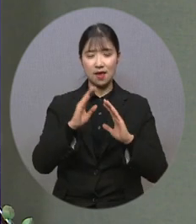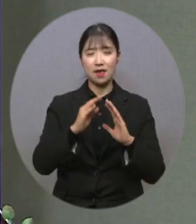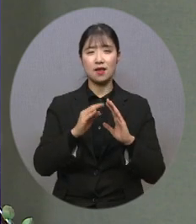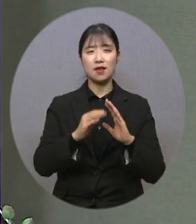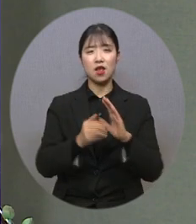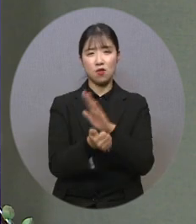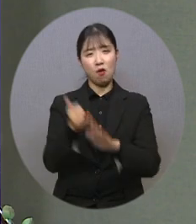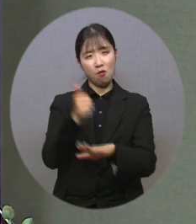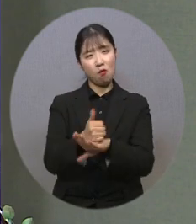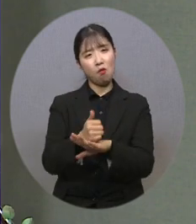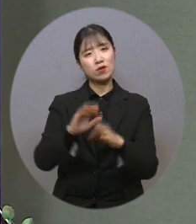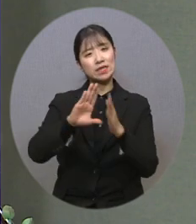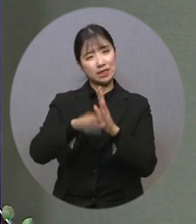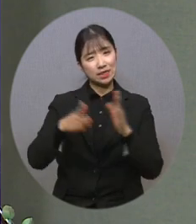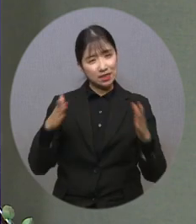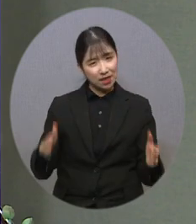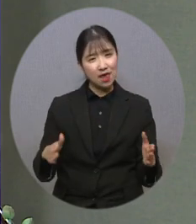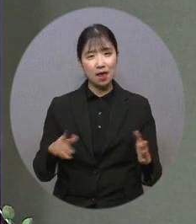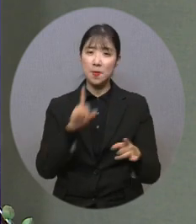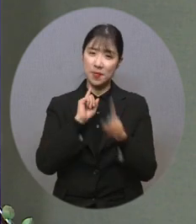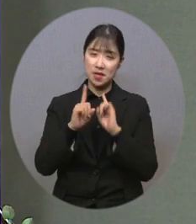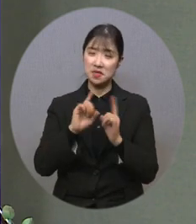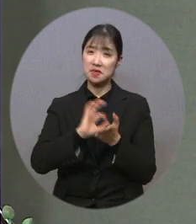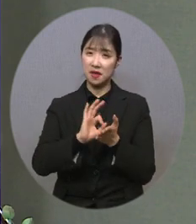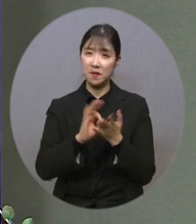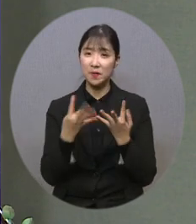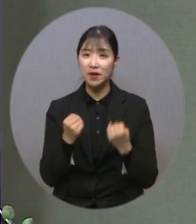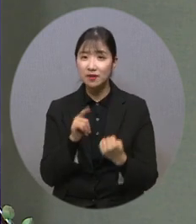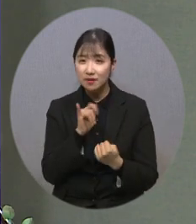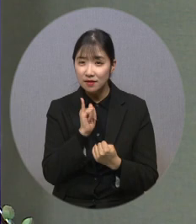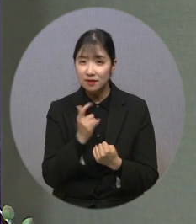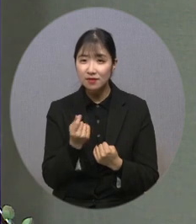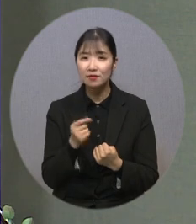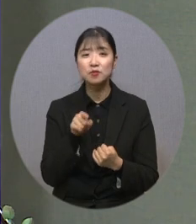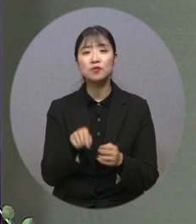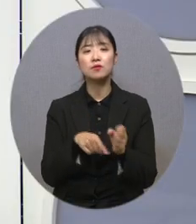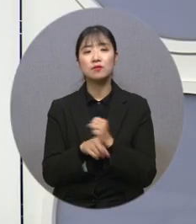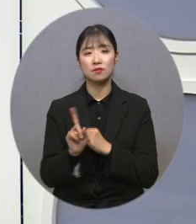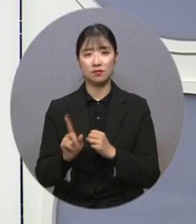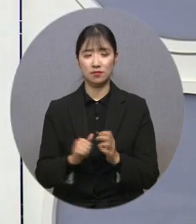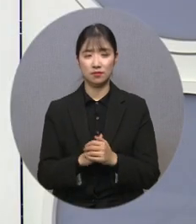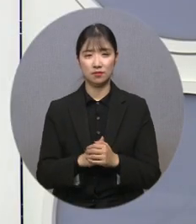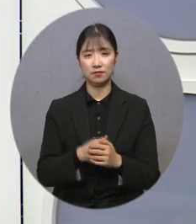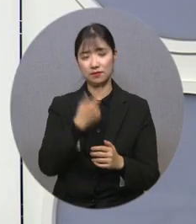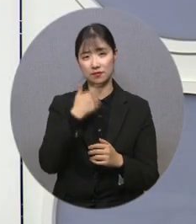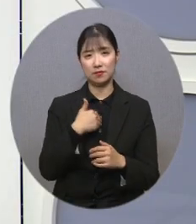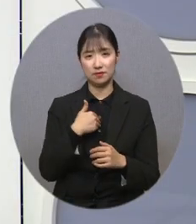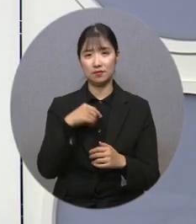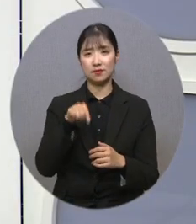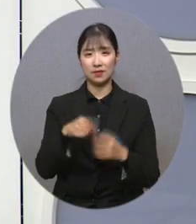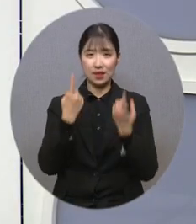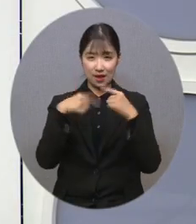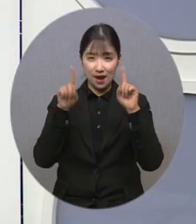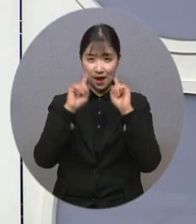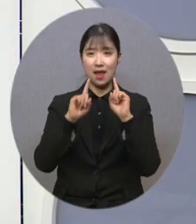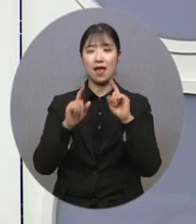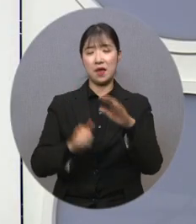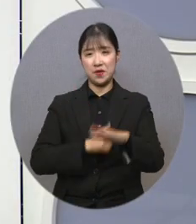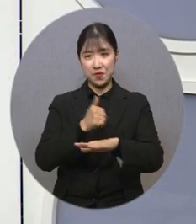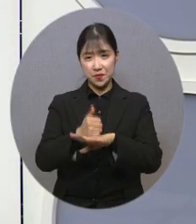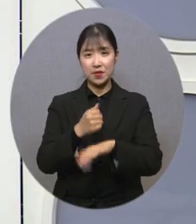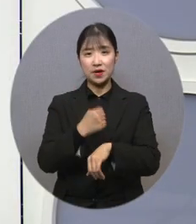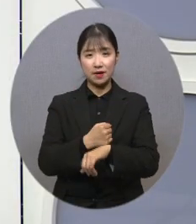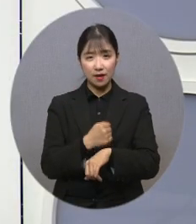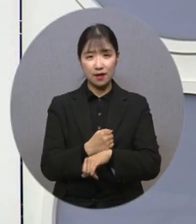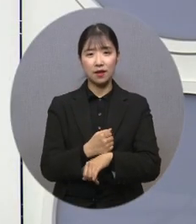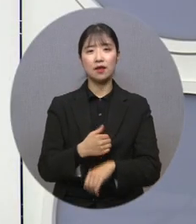성공 시대라는 말씀을 네. 많이 쓰신다고 네. 해요. 그게 무슨 뜻이죠? 제가 이제 이 대학에 부임하면서